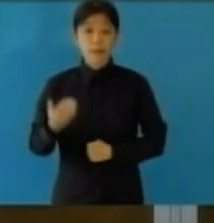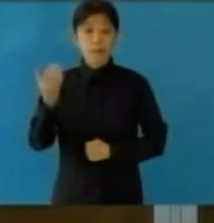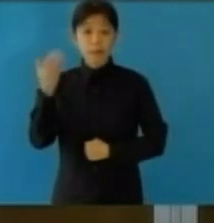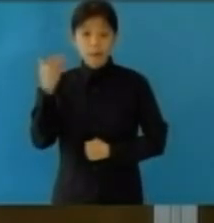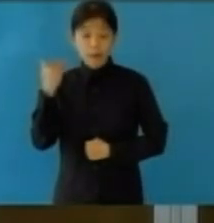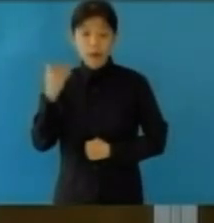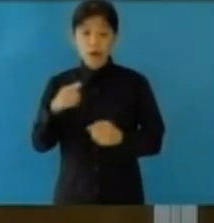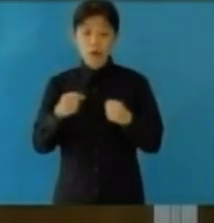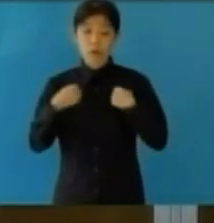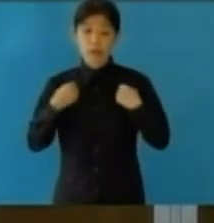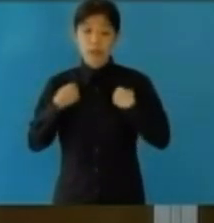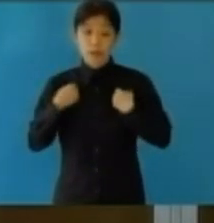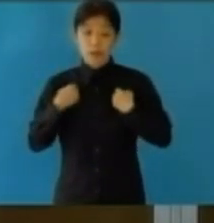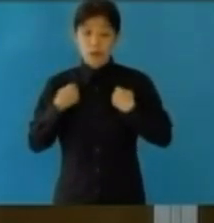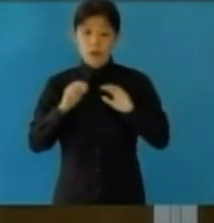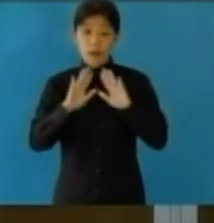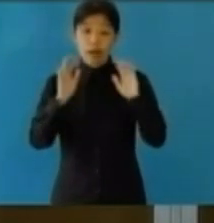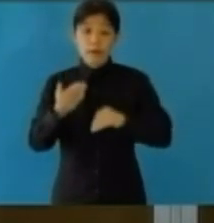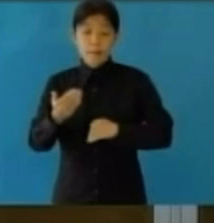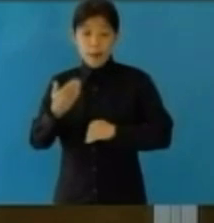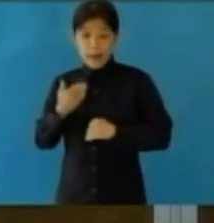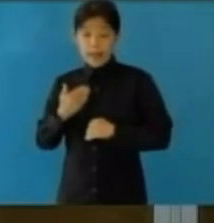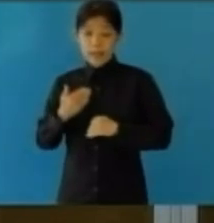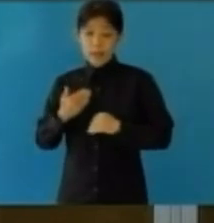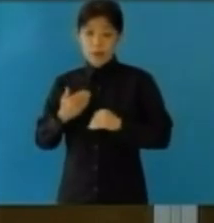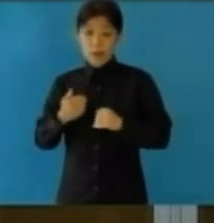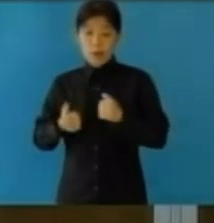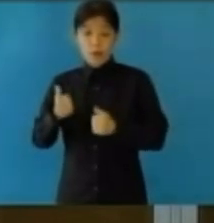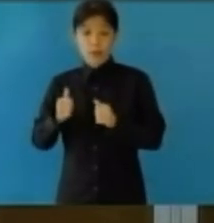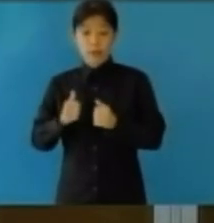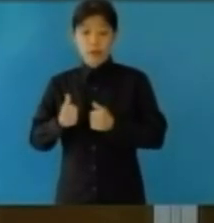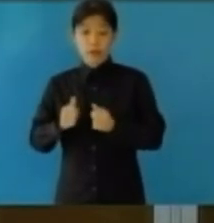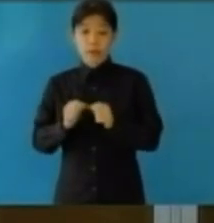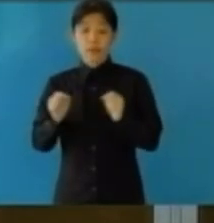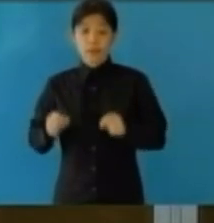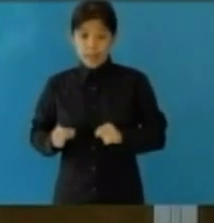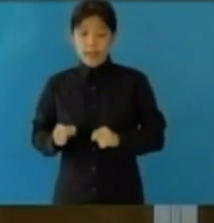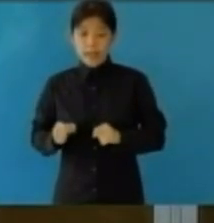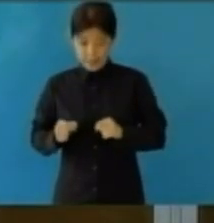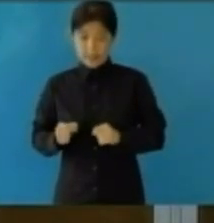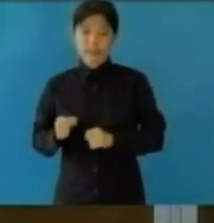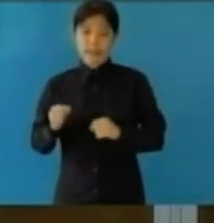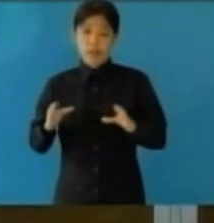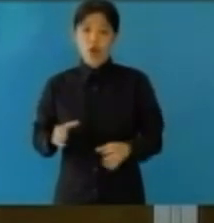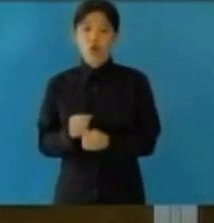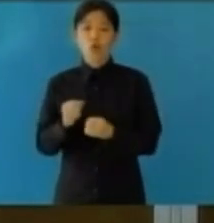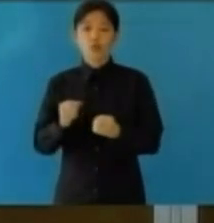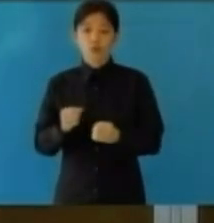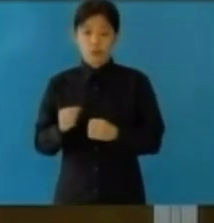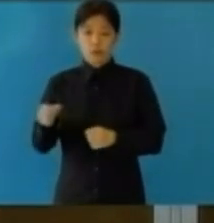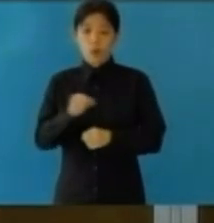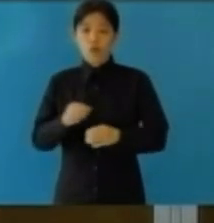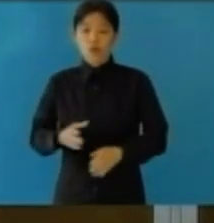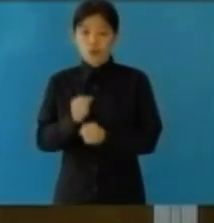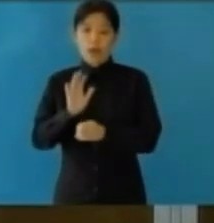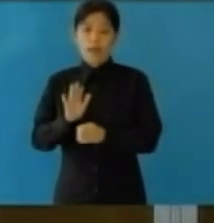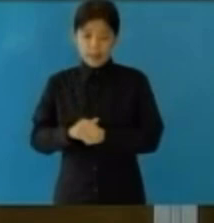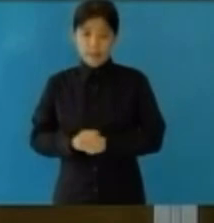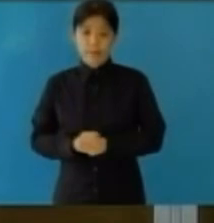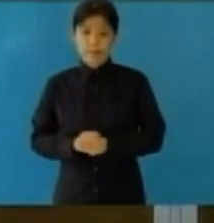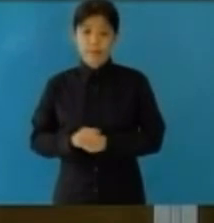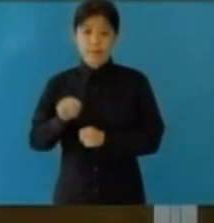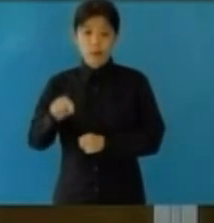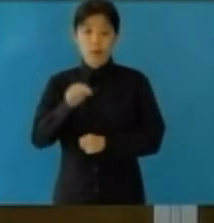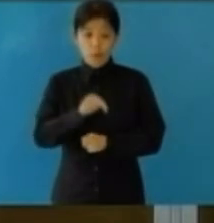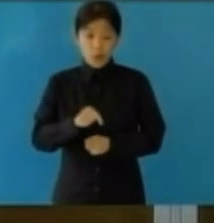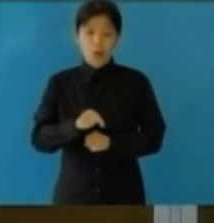国体の会期前実施競技について地元紙で特集が組まれたところであり、今後とも両大会にかかる情報話